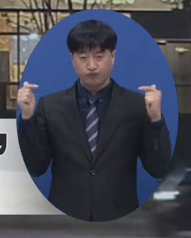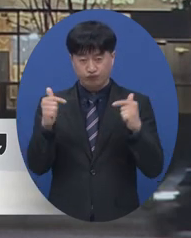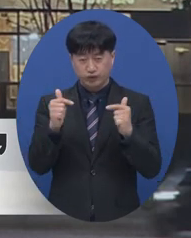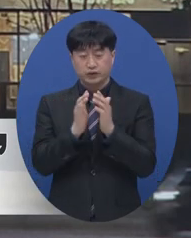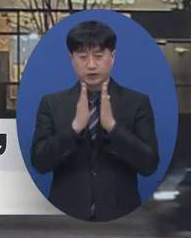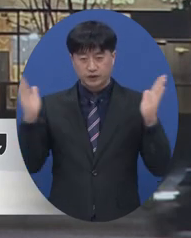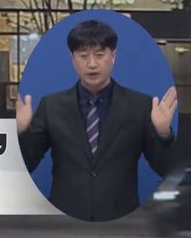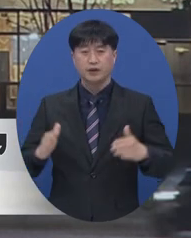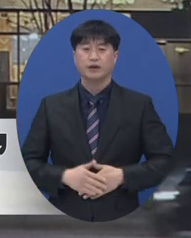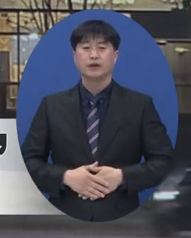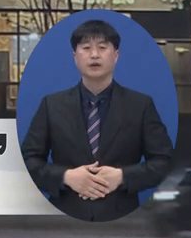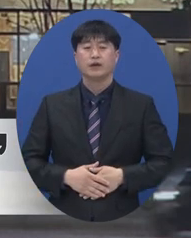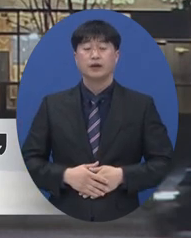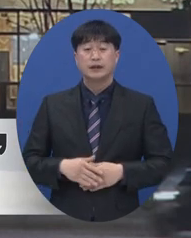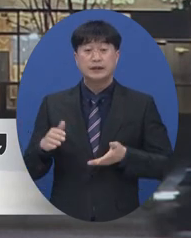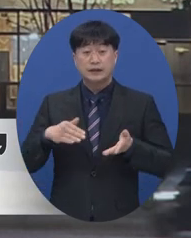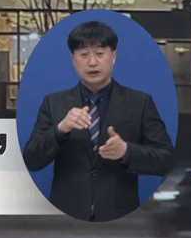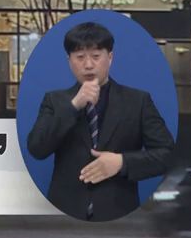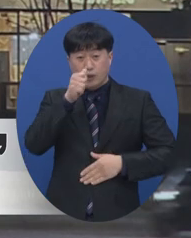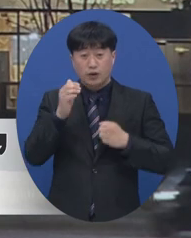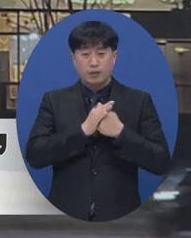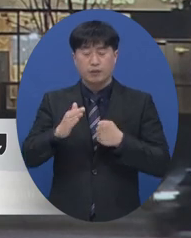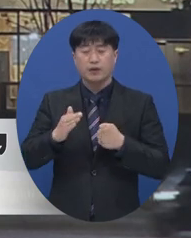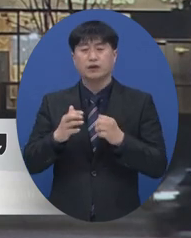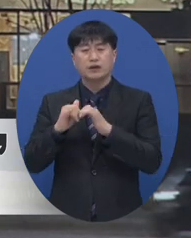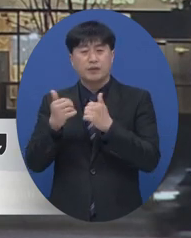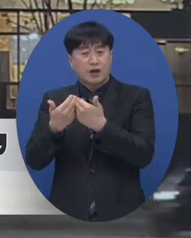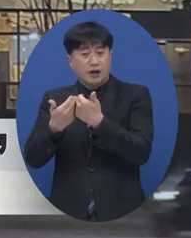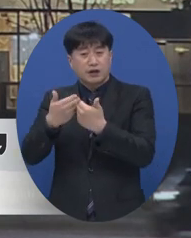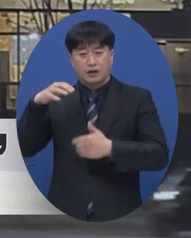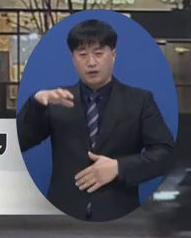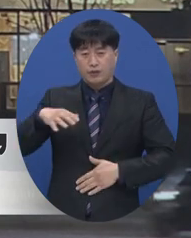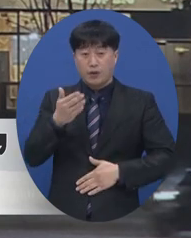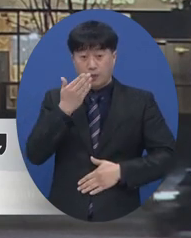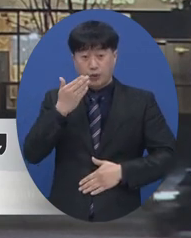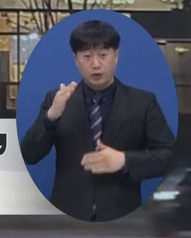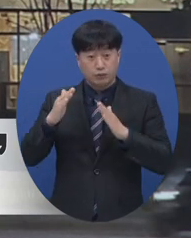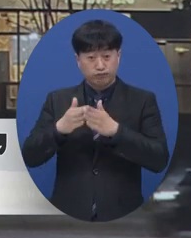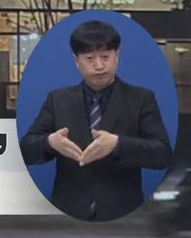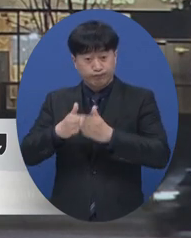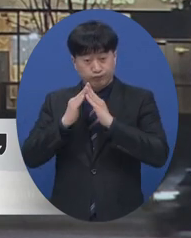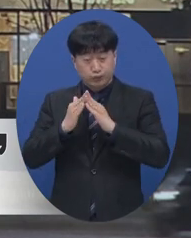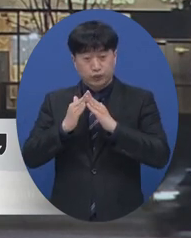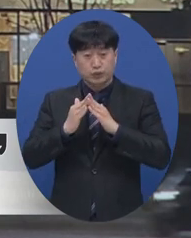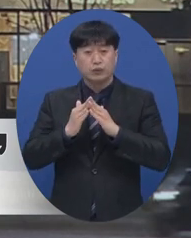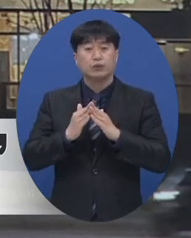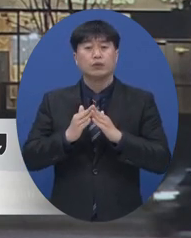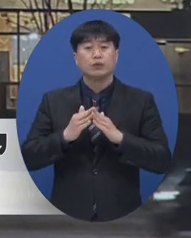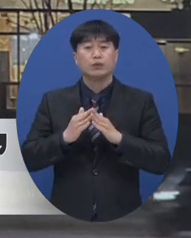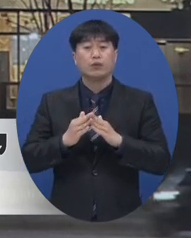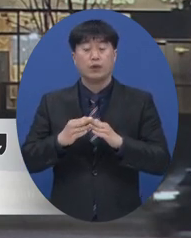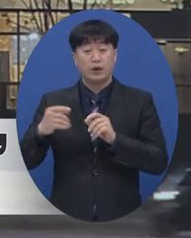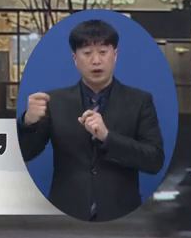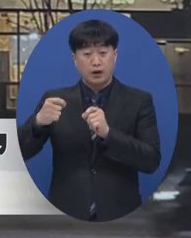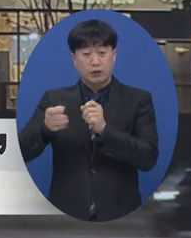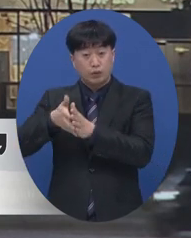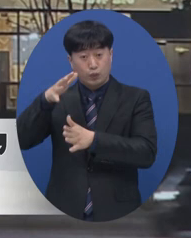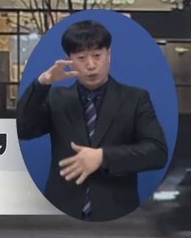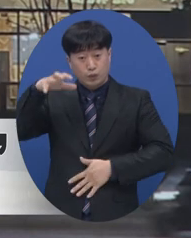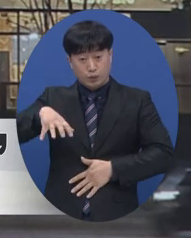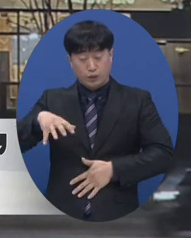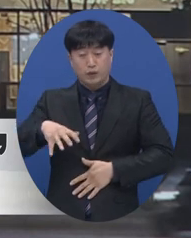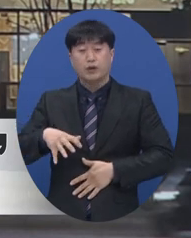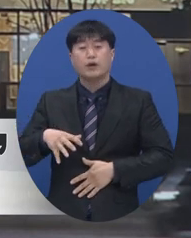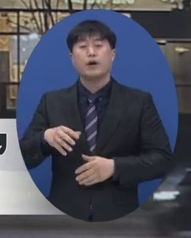나섰습니다 길고양이 때문에 주민들과 갈등이 있던 곳에 급식소를 설치하고 접근성이 좋은 도심의